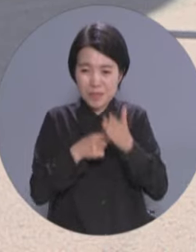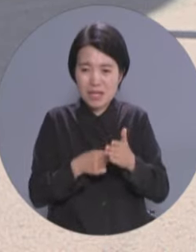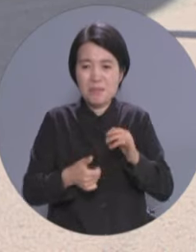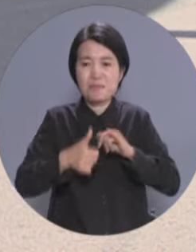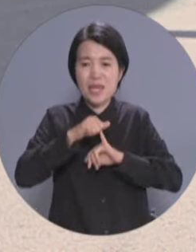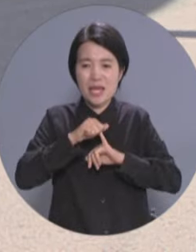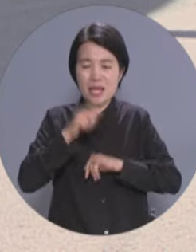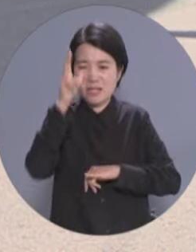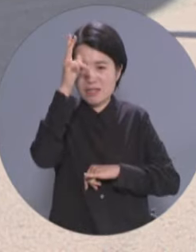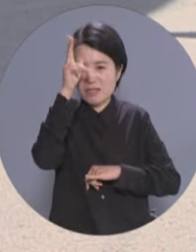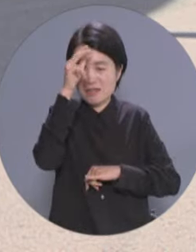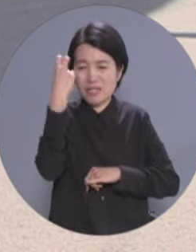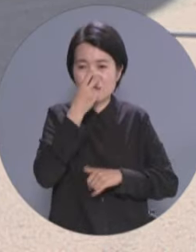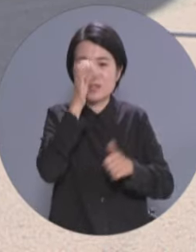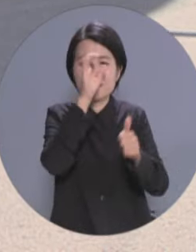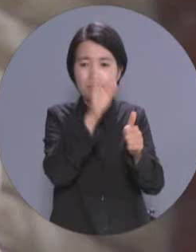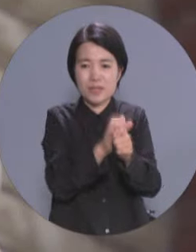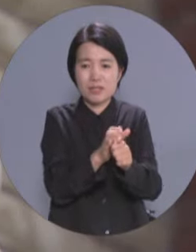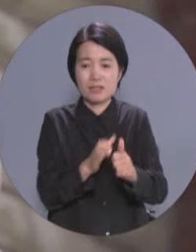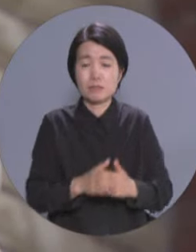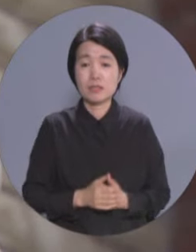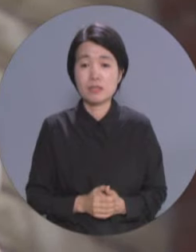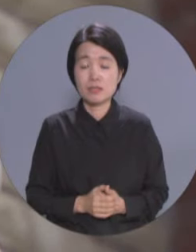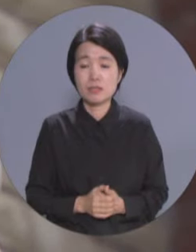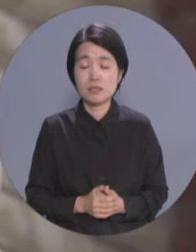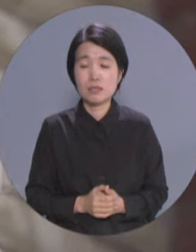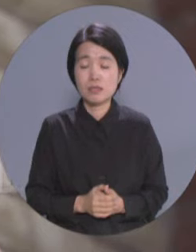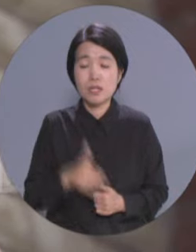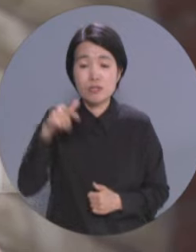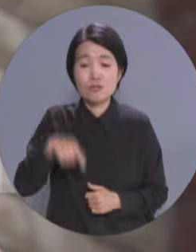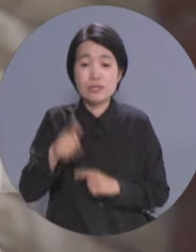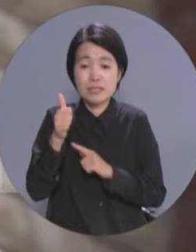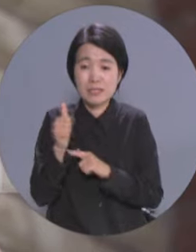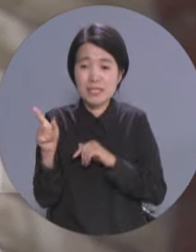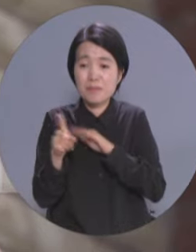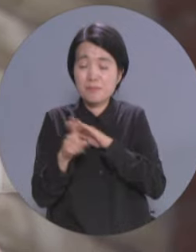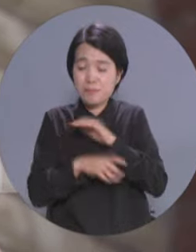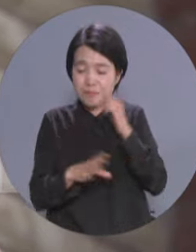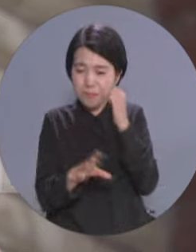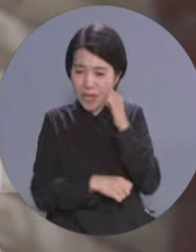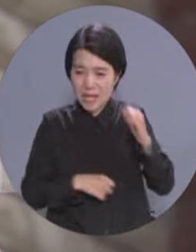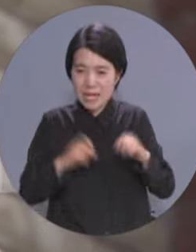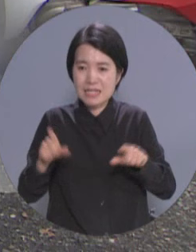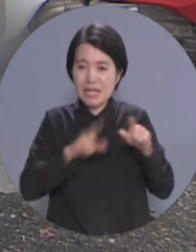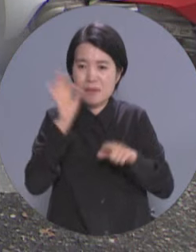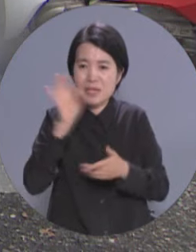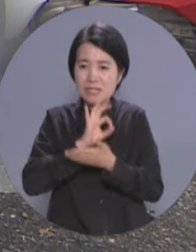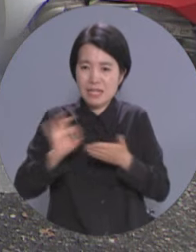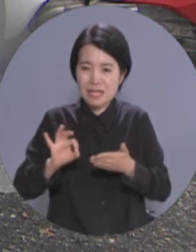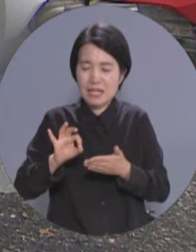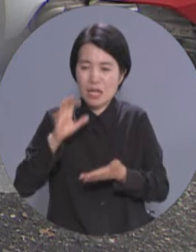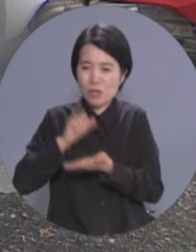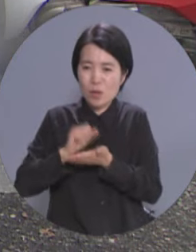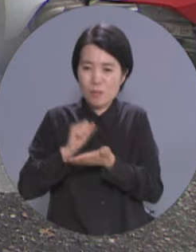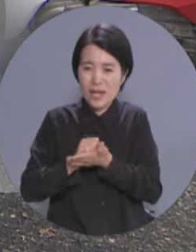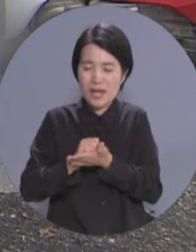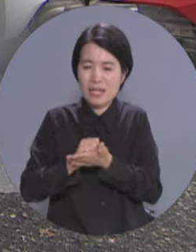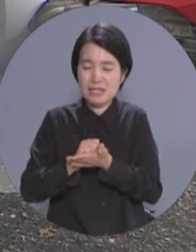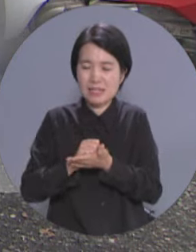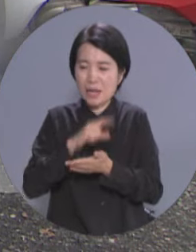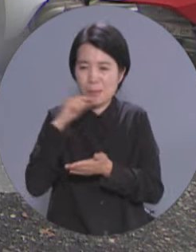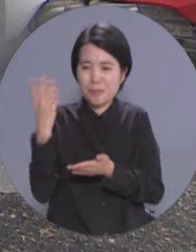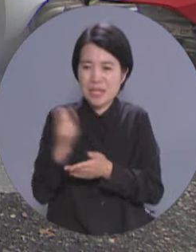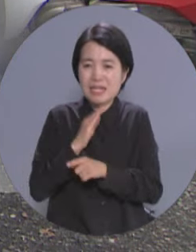경찰의 수사를 의뢰했습니다 해당 우체국장은 빼돌린 돈을 생활비로 쓰고 도박 등 개인 채을